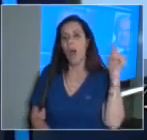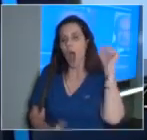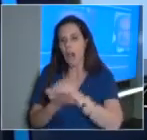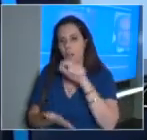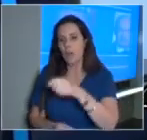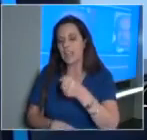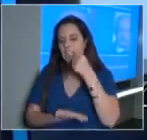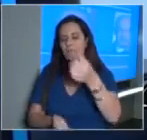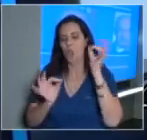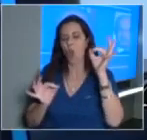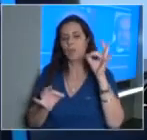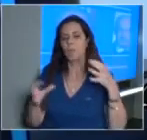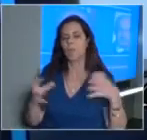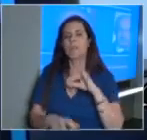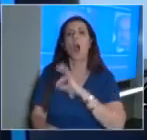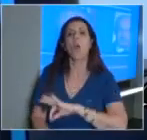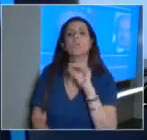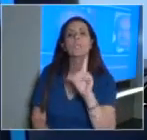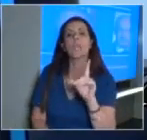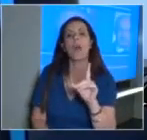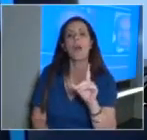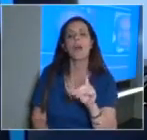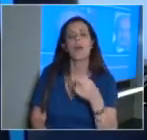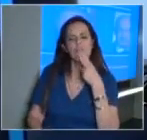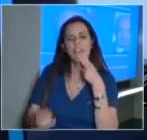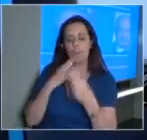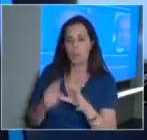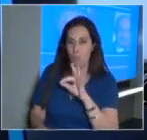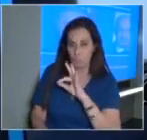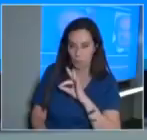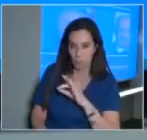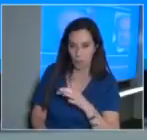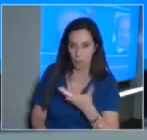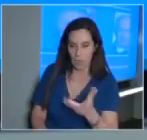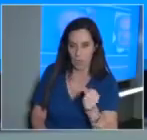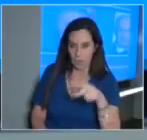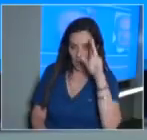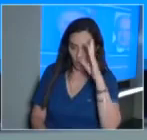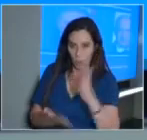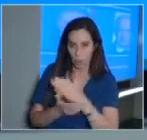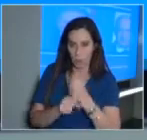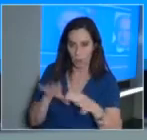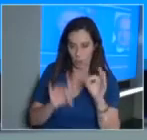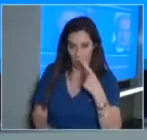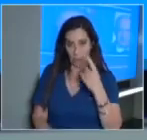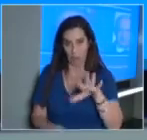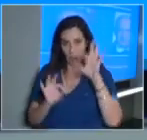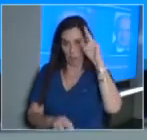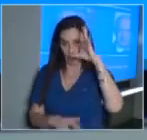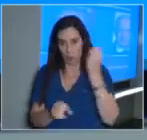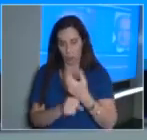עם תקציבים מיוחדים במגזר הרוסי, וינקמו. אם בליכוד החליטו ללכת לבחירות, אז מי אנחנו שנגיד לליכוד מה